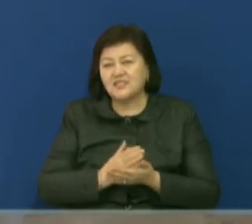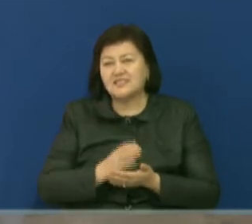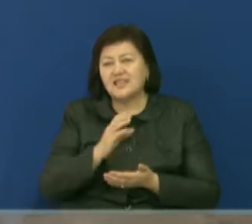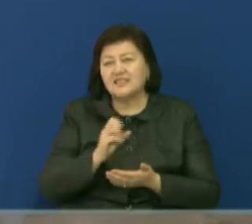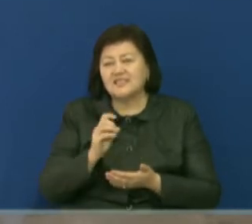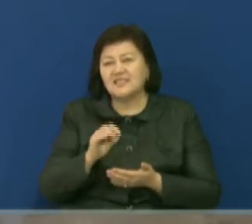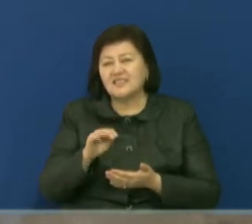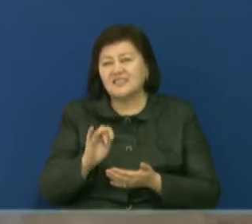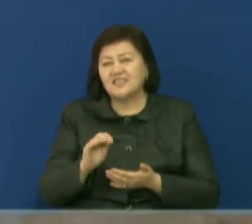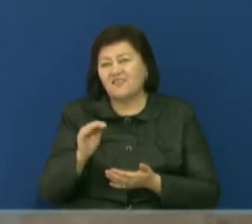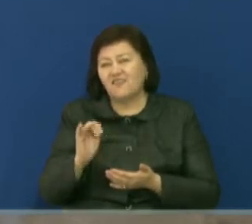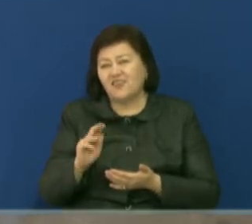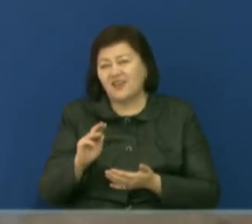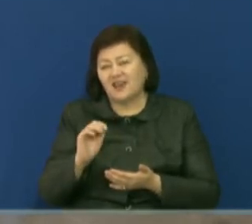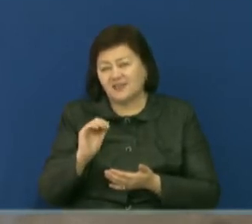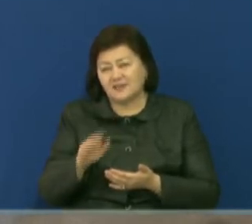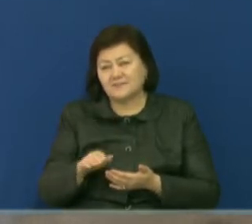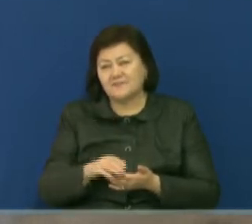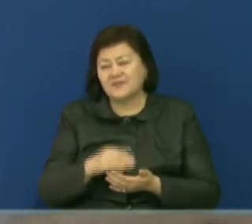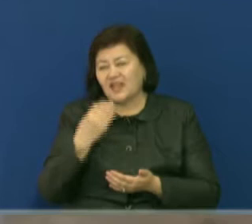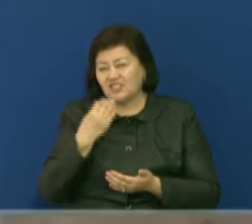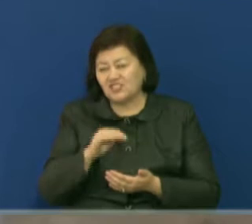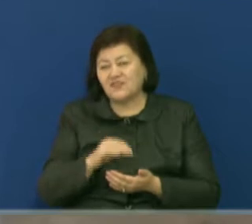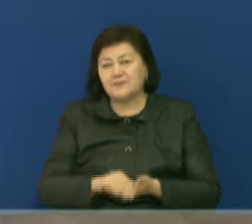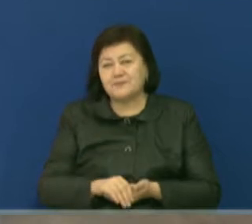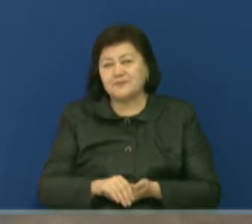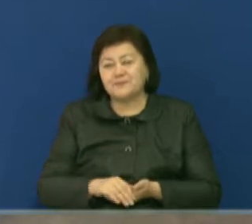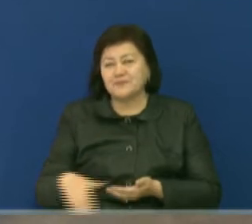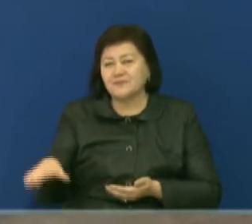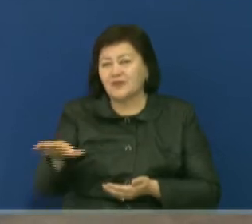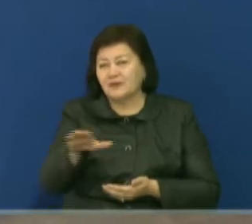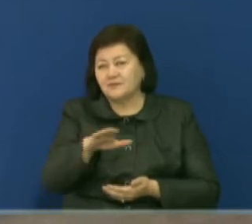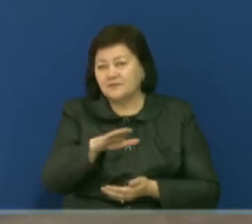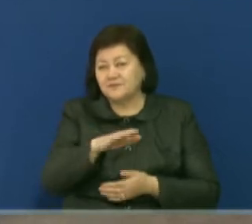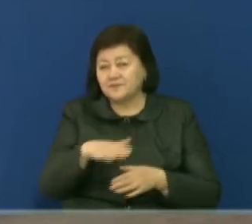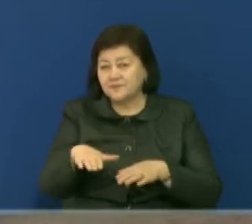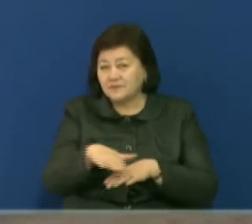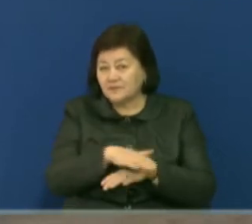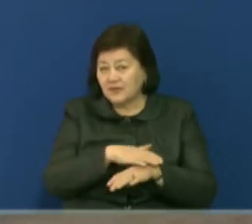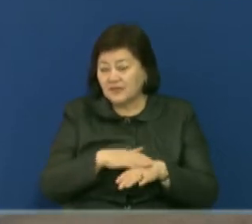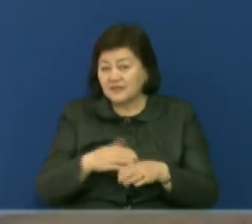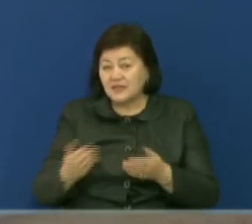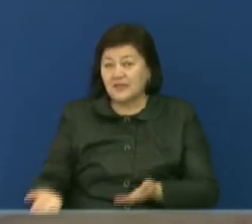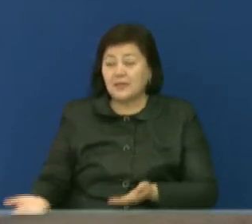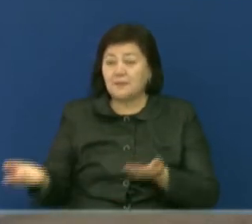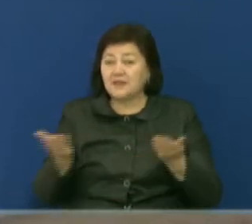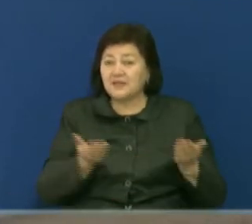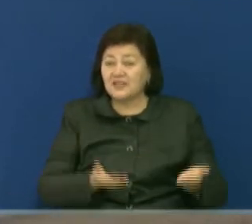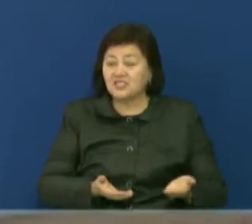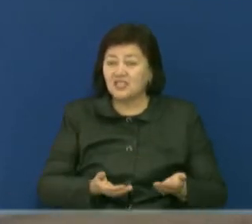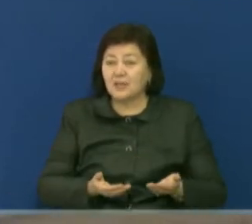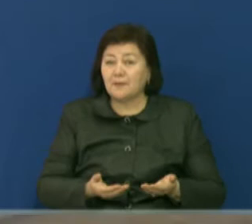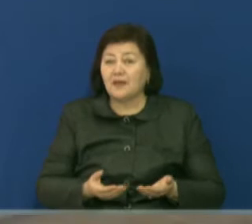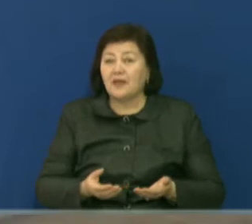соответствия, и получается, все население мы приглашаем к себе посетить наш